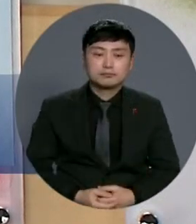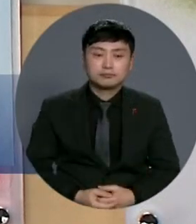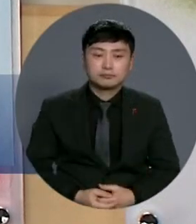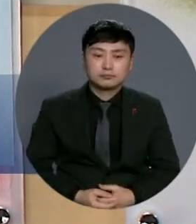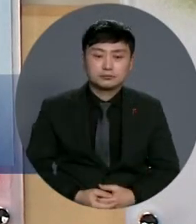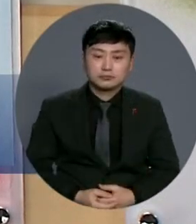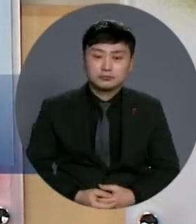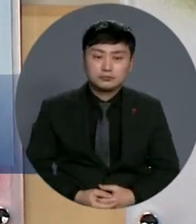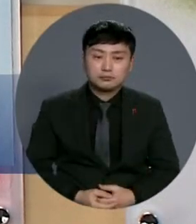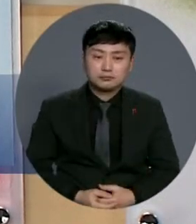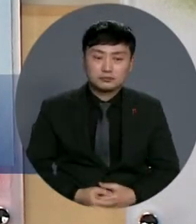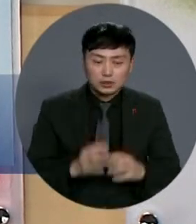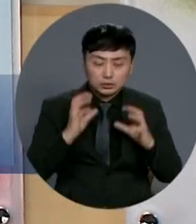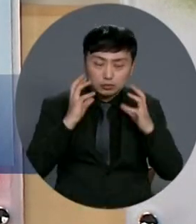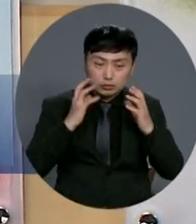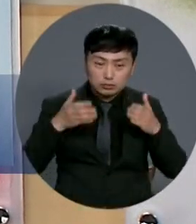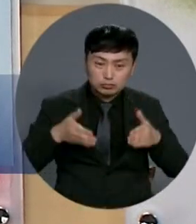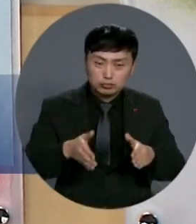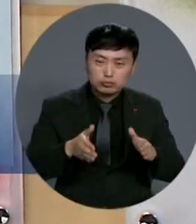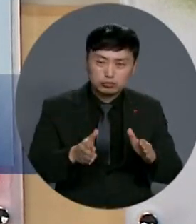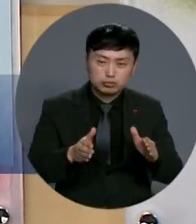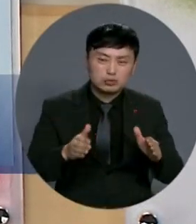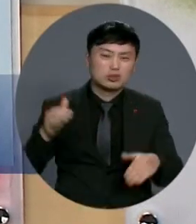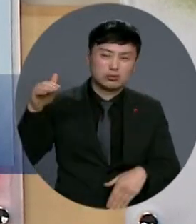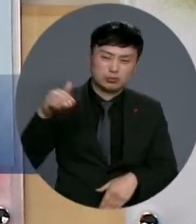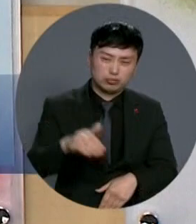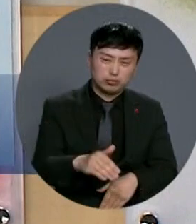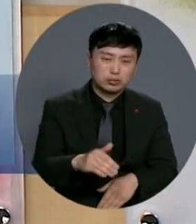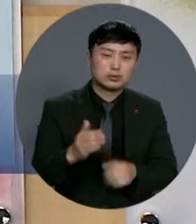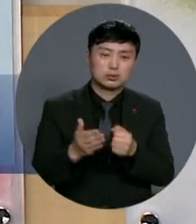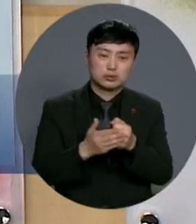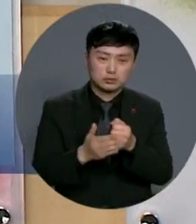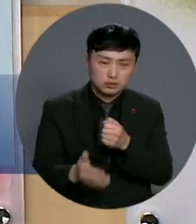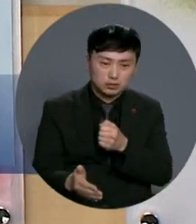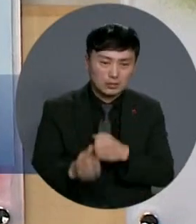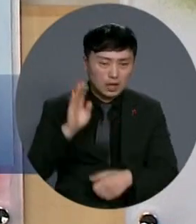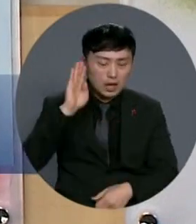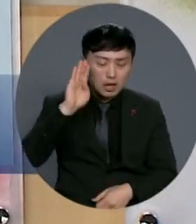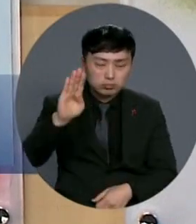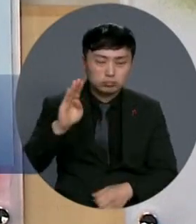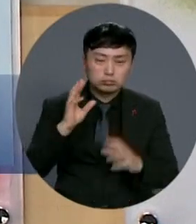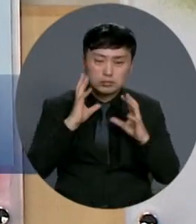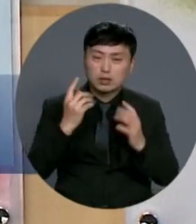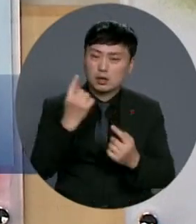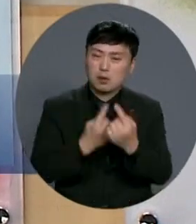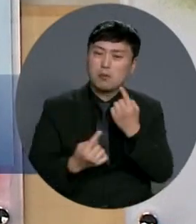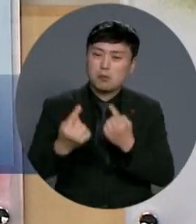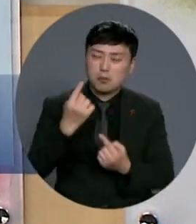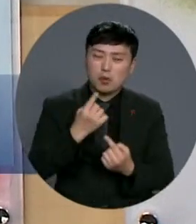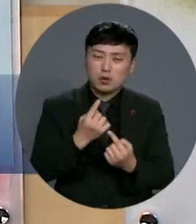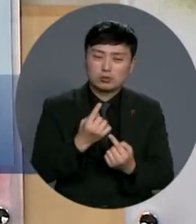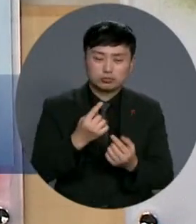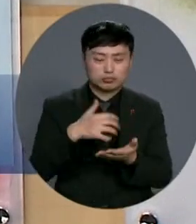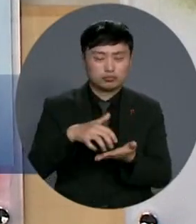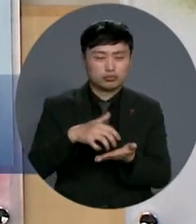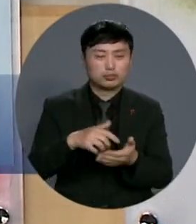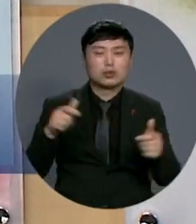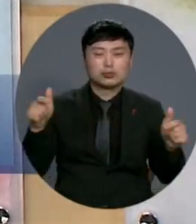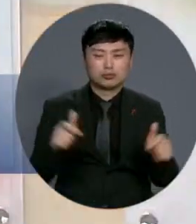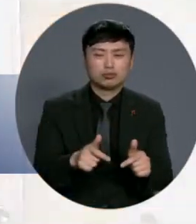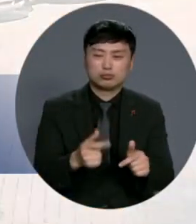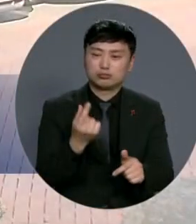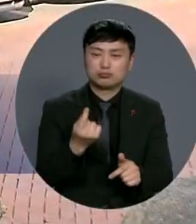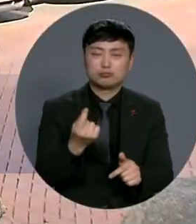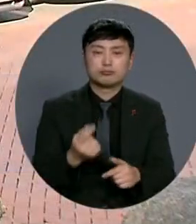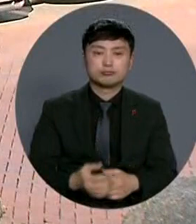현재 보면은 출생률이 지속적으로 감소하고 있기 때문에 향후에도 그 원화 모집은 감소할 것으로 예상되고